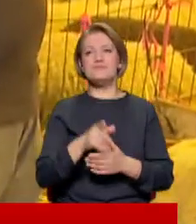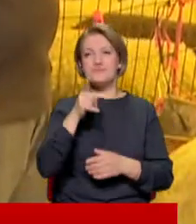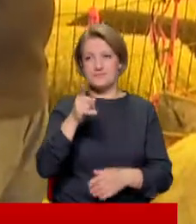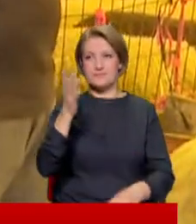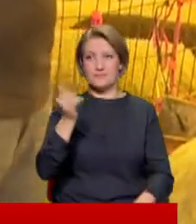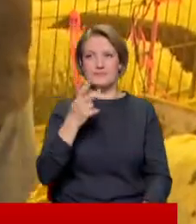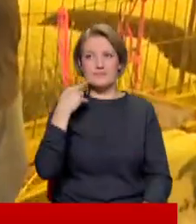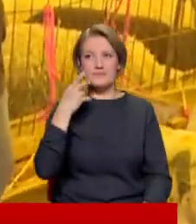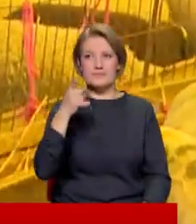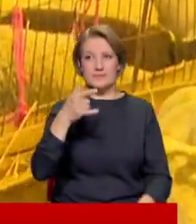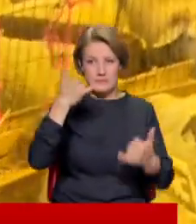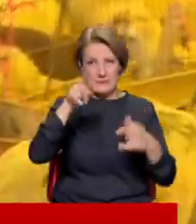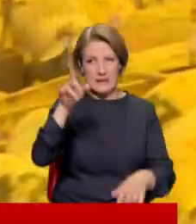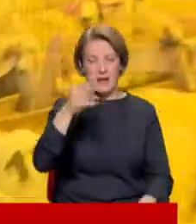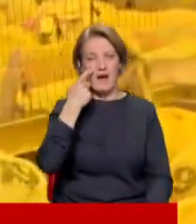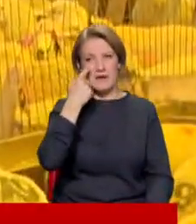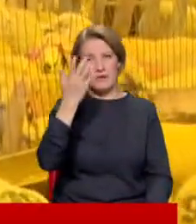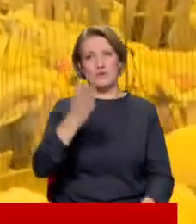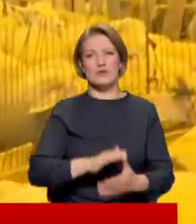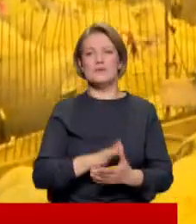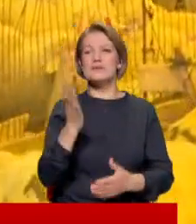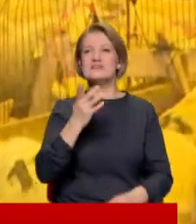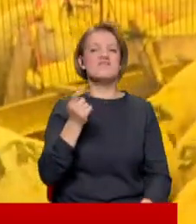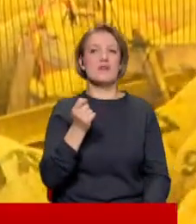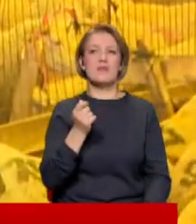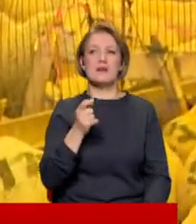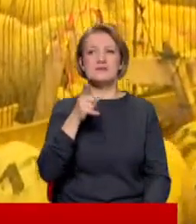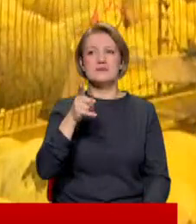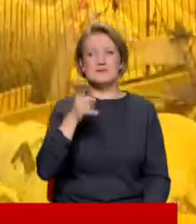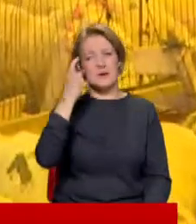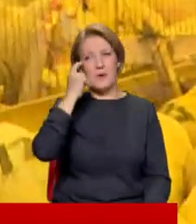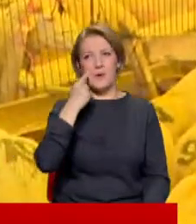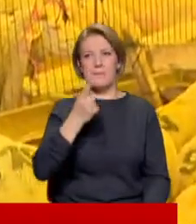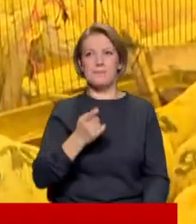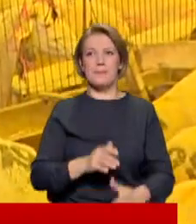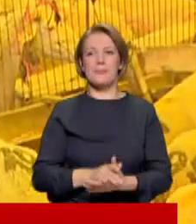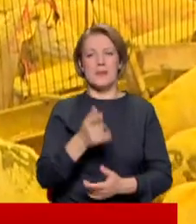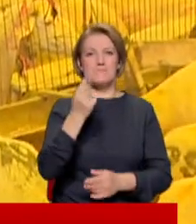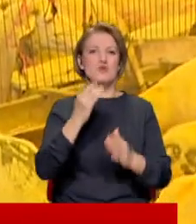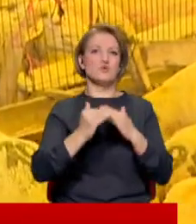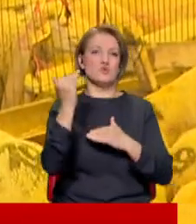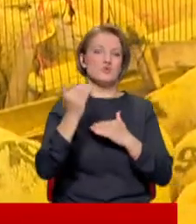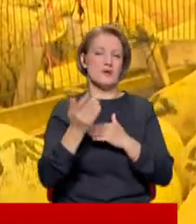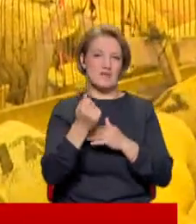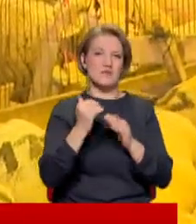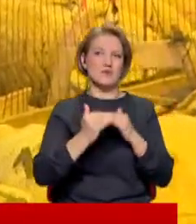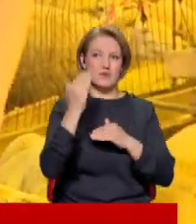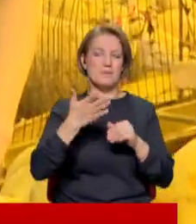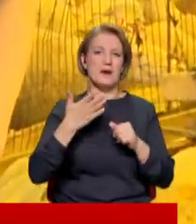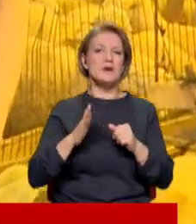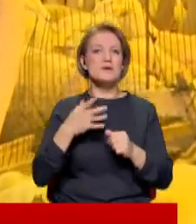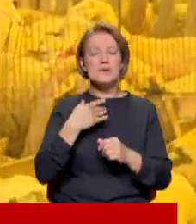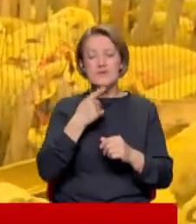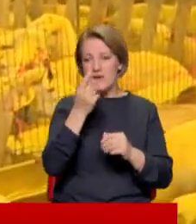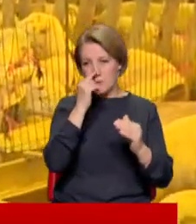mi aldınız efendim kurbanı? Hayırlı olsun. Nasıl fiyatlar sizce? Yani biraz yüksek ama yine kesemize göre